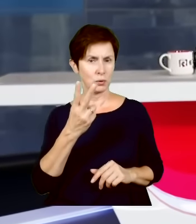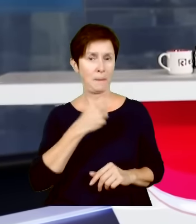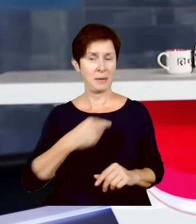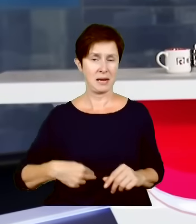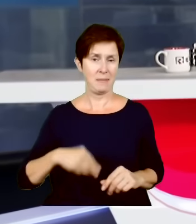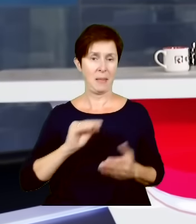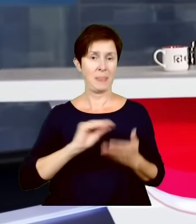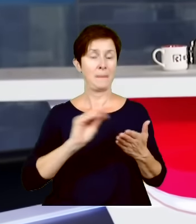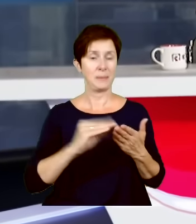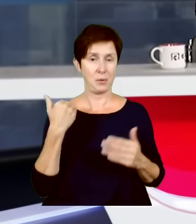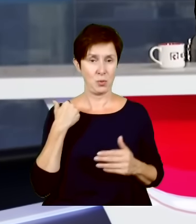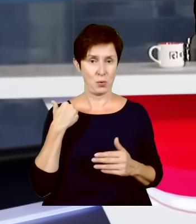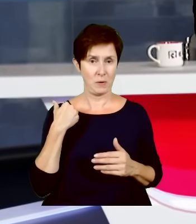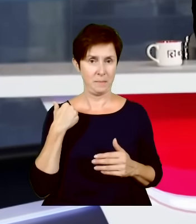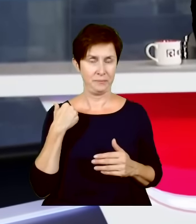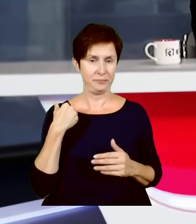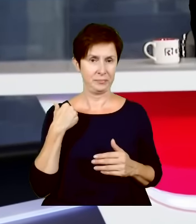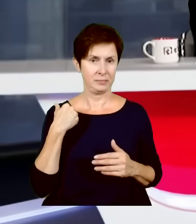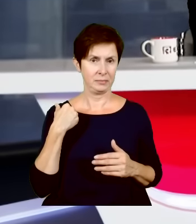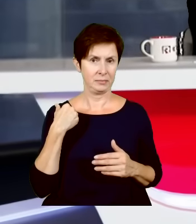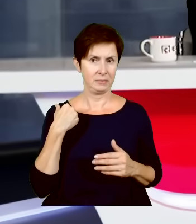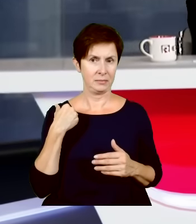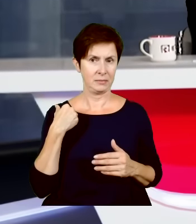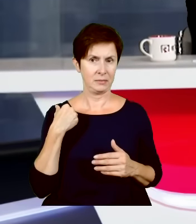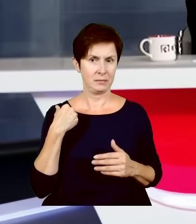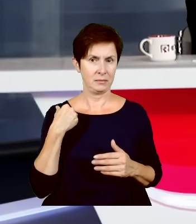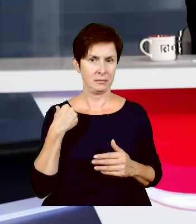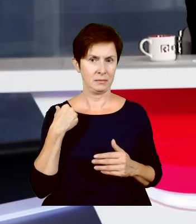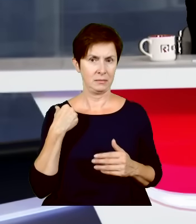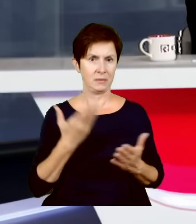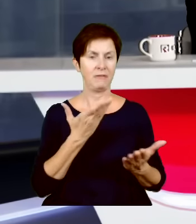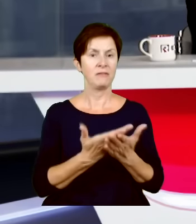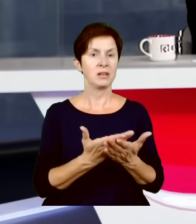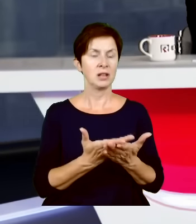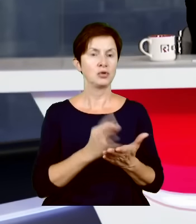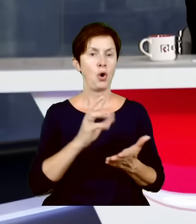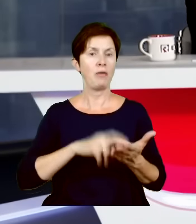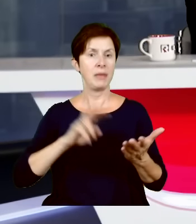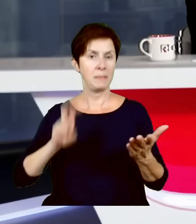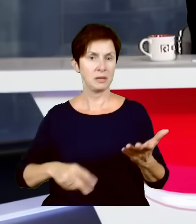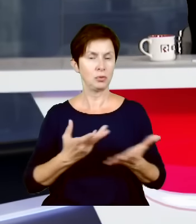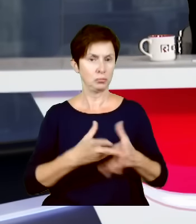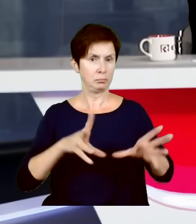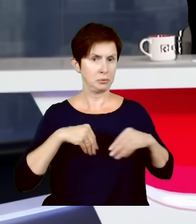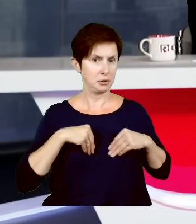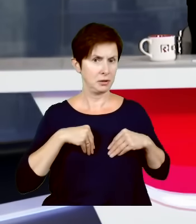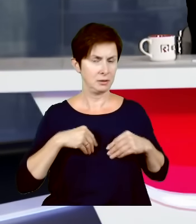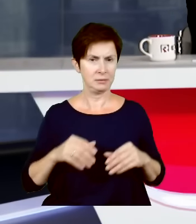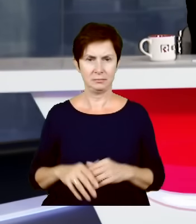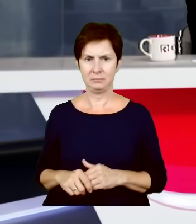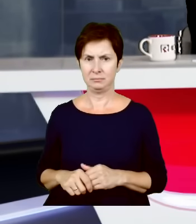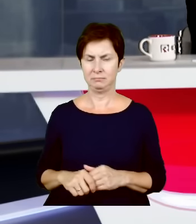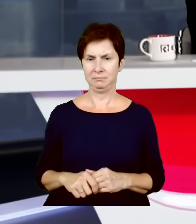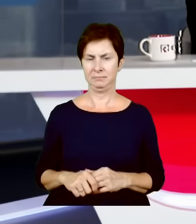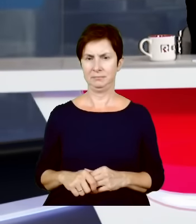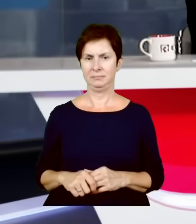napisał dymisja przyjęta No po prostu aż gdyby się tak zastanowić co miał zrobić z tym w